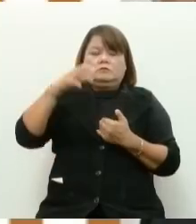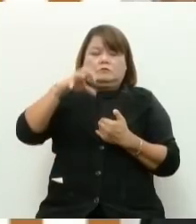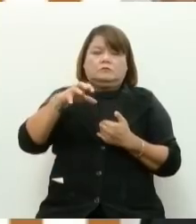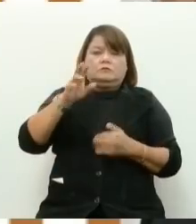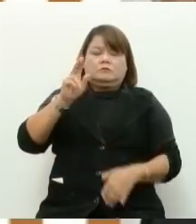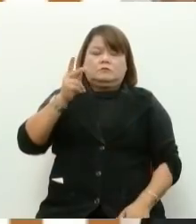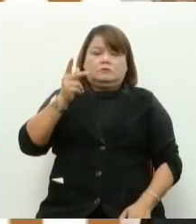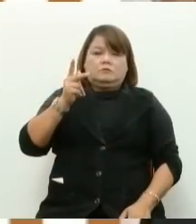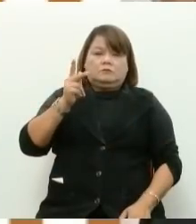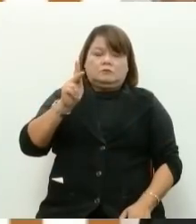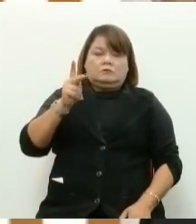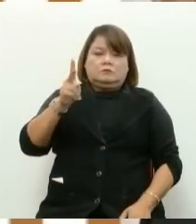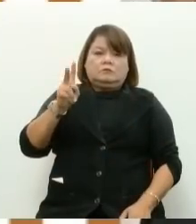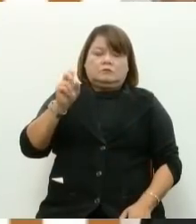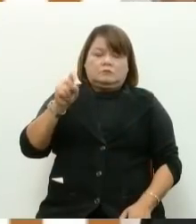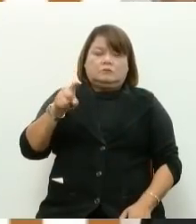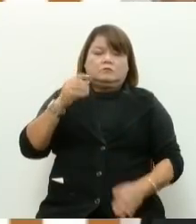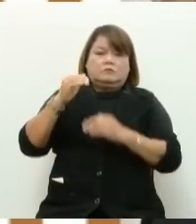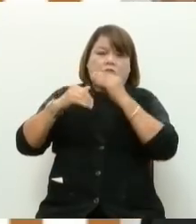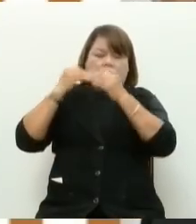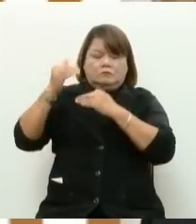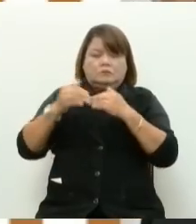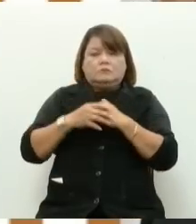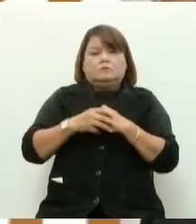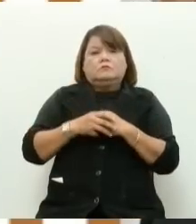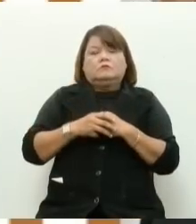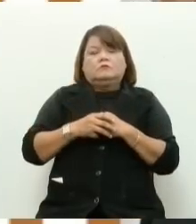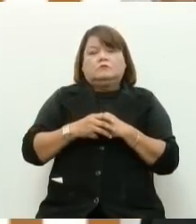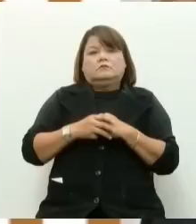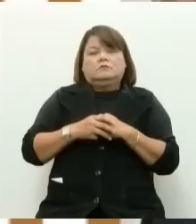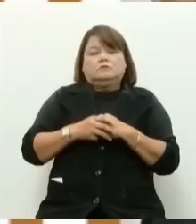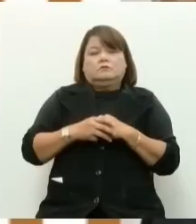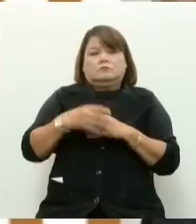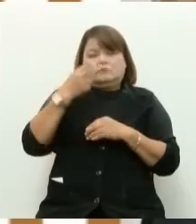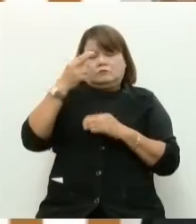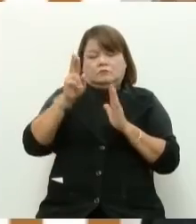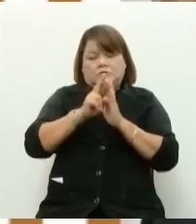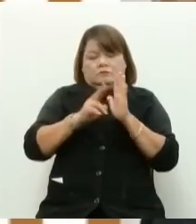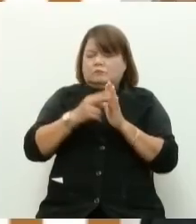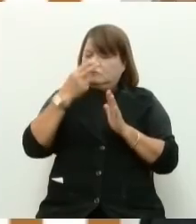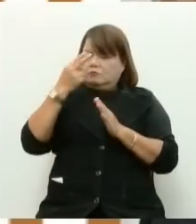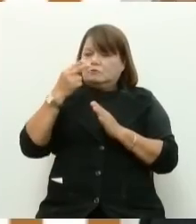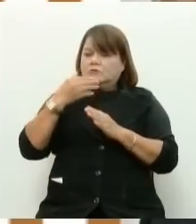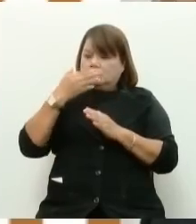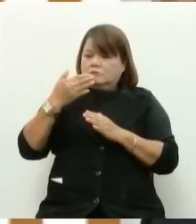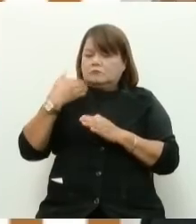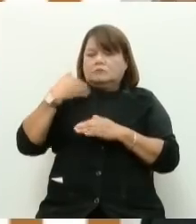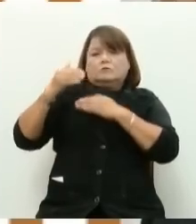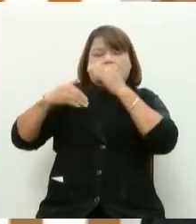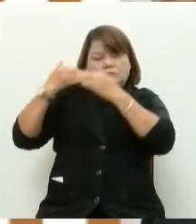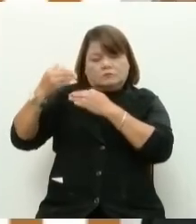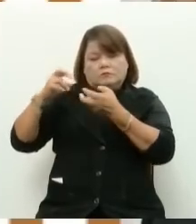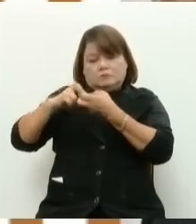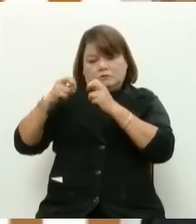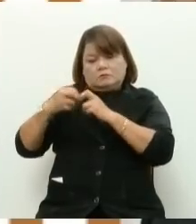สเองเนี่ยเรามีการพัฒนาระบบนะคะมีการมอนิเตอร์ตัวระบบอยู่ตลอดเวลานะคะว่ามีปัญหามีข้อขัด